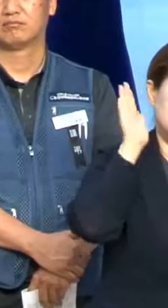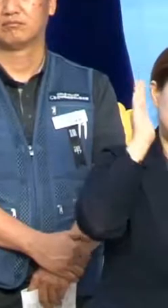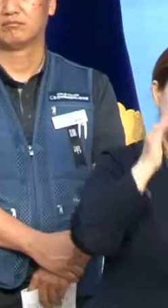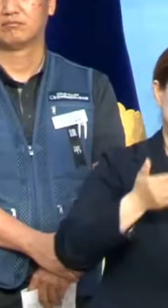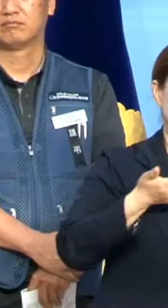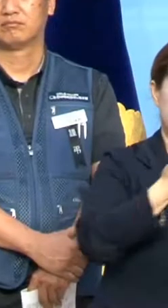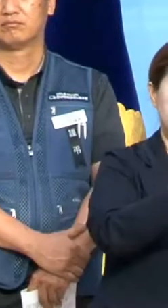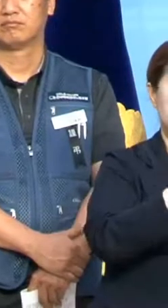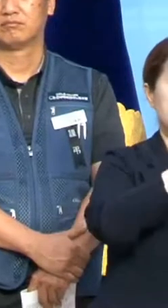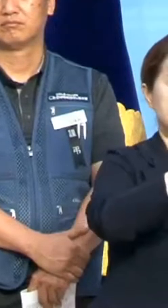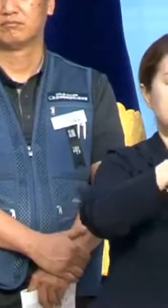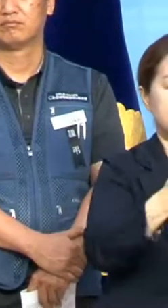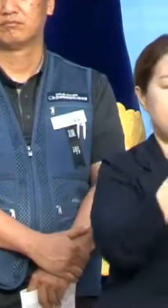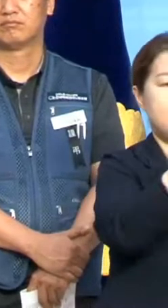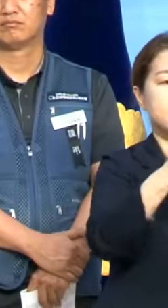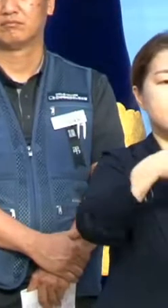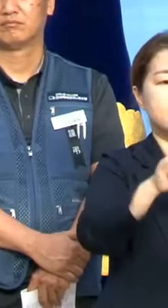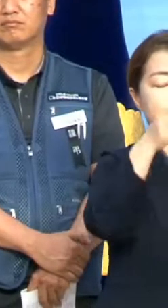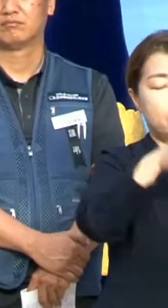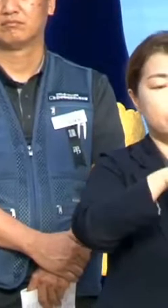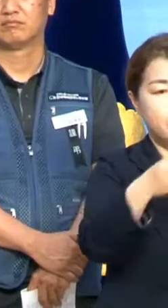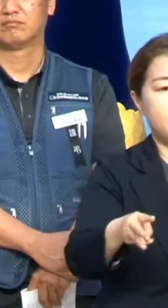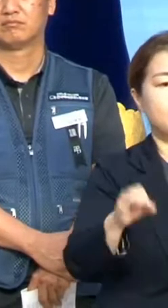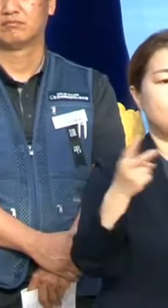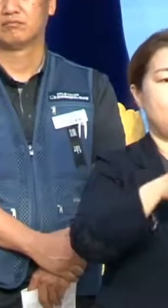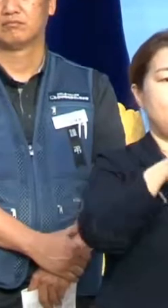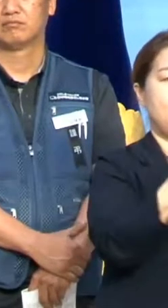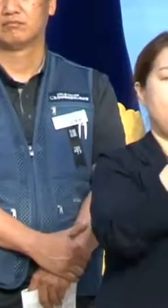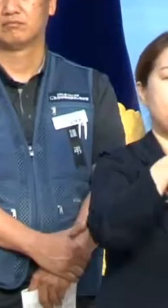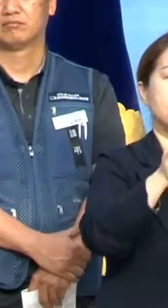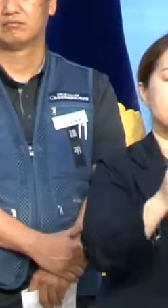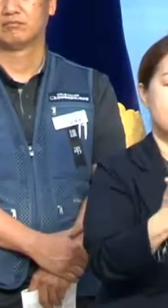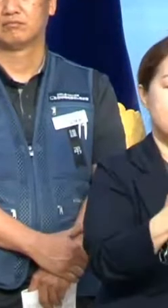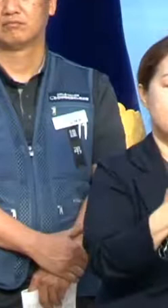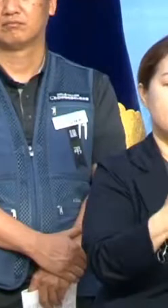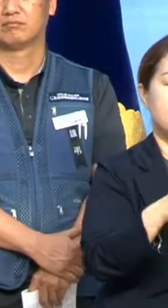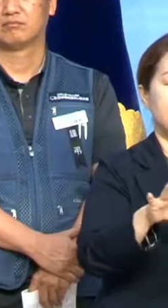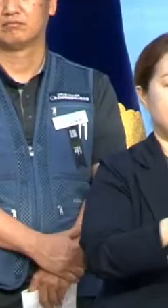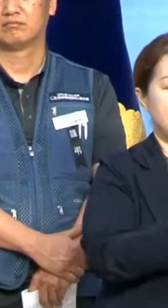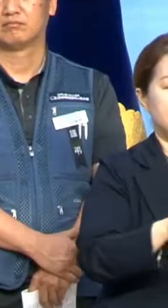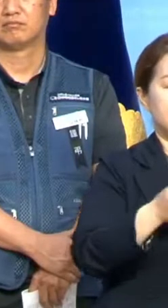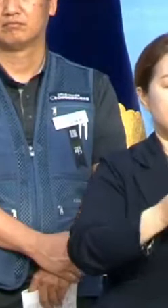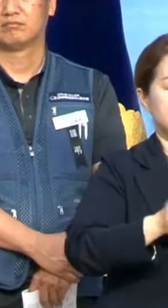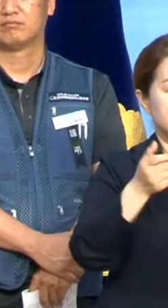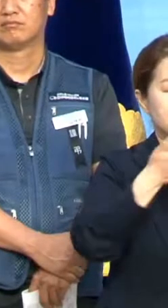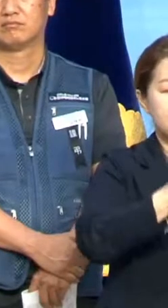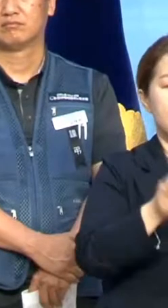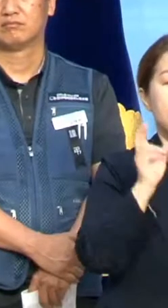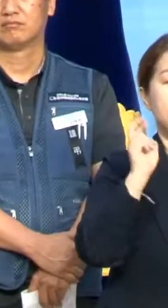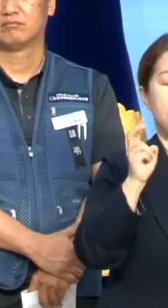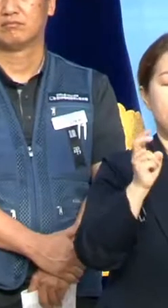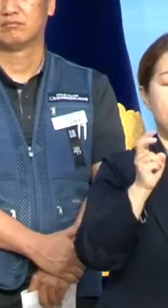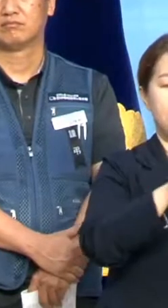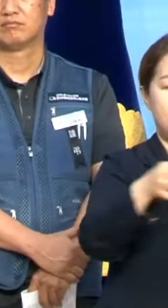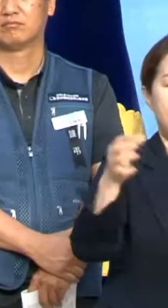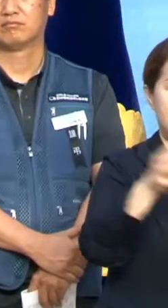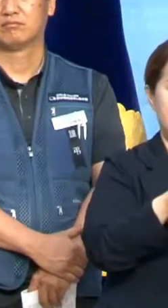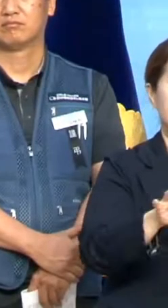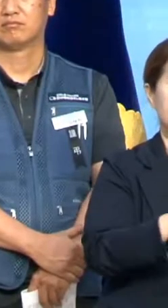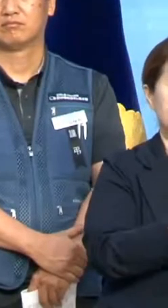cj 대한통운 한진 롯데 글로벌 로지스 로젠 든 주요 택배사가 참여하는 통합 물류 서 높여 페가